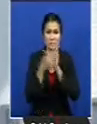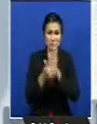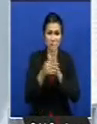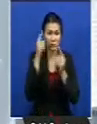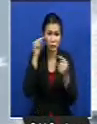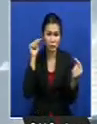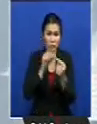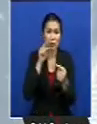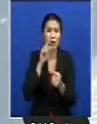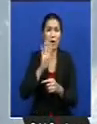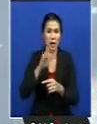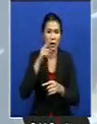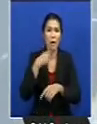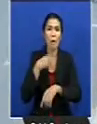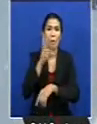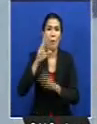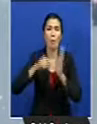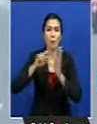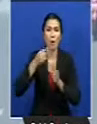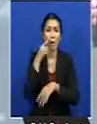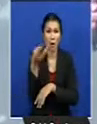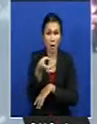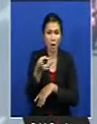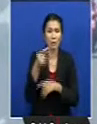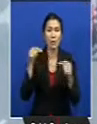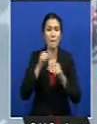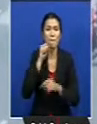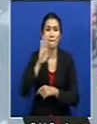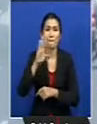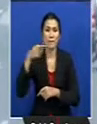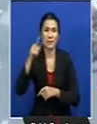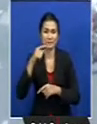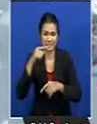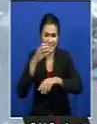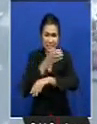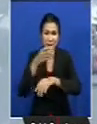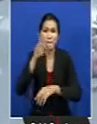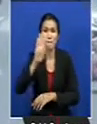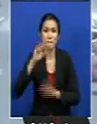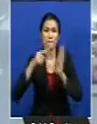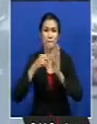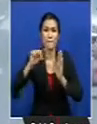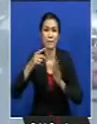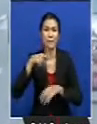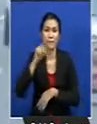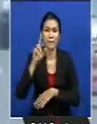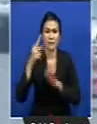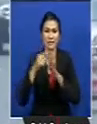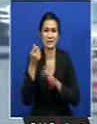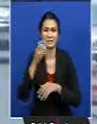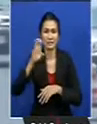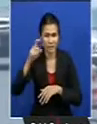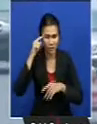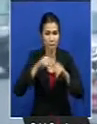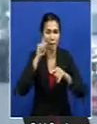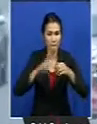รจบสู่บริเวณของพื้นที่อำเภอวังน้อยต่างระดับบางปะอินเข้ากรุงเทพมหานครซึ่งส่วนใหญ่จะเข้าเส้นทางตะวันออกไปบาง